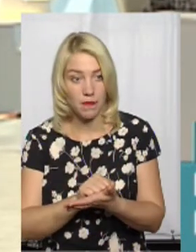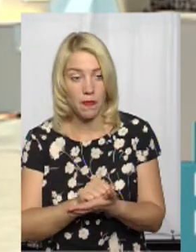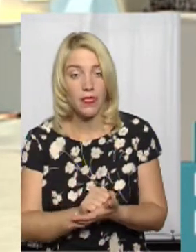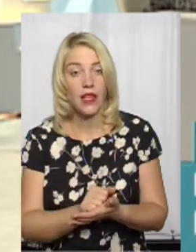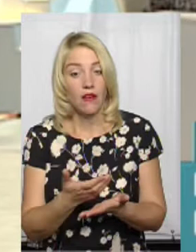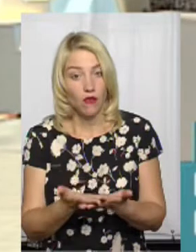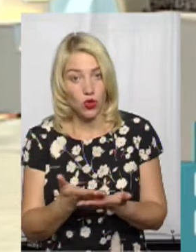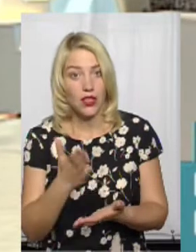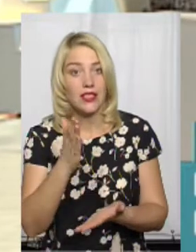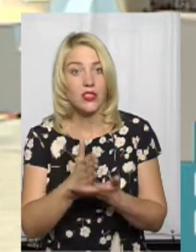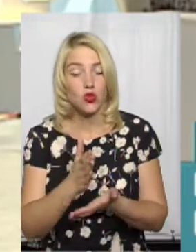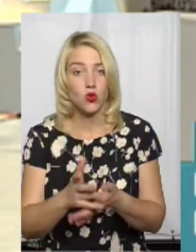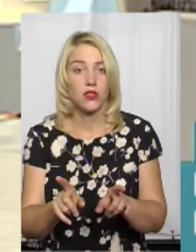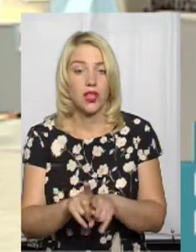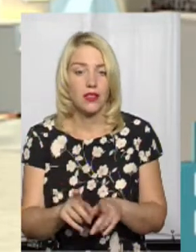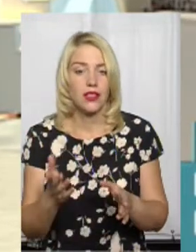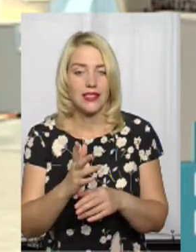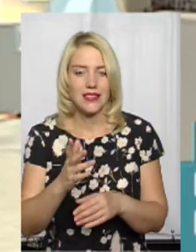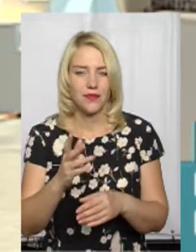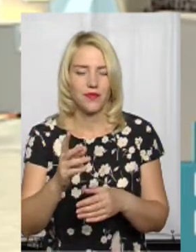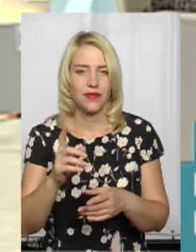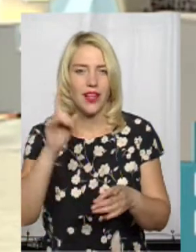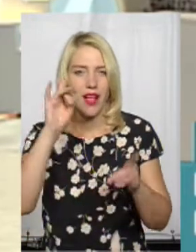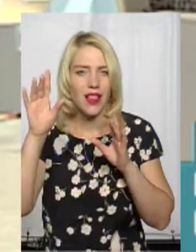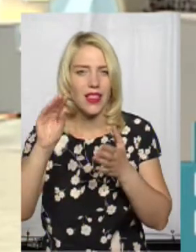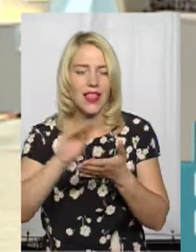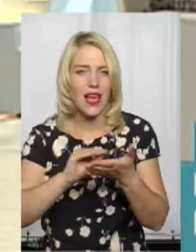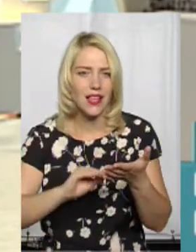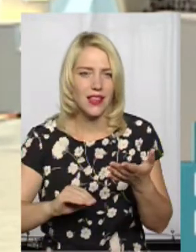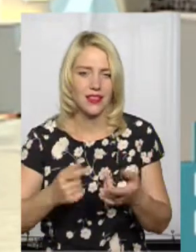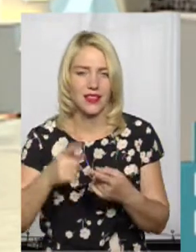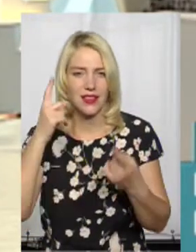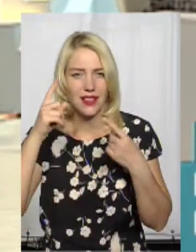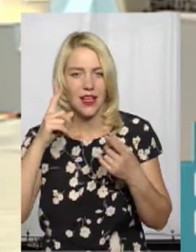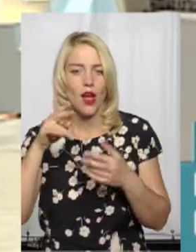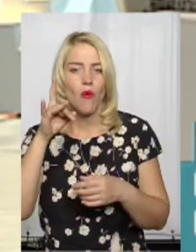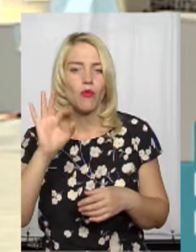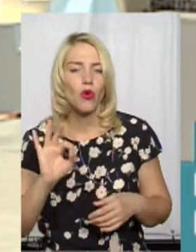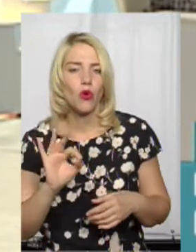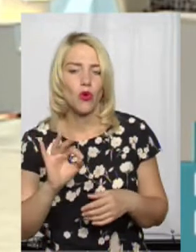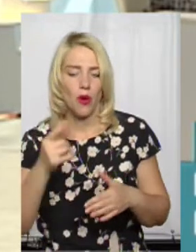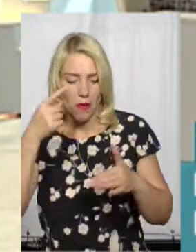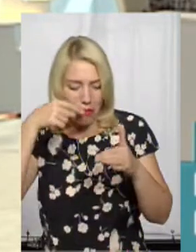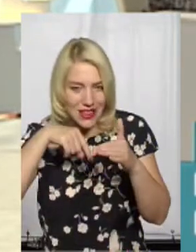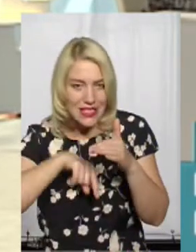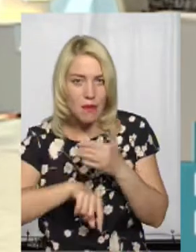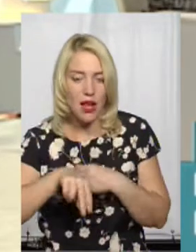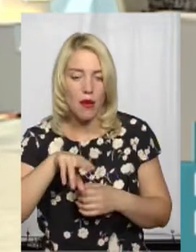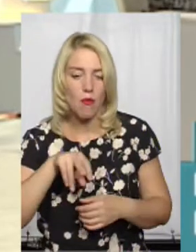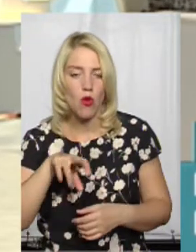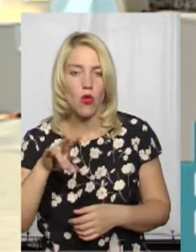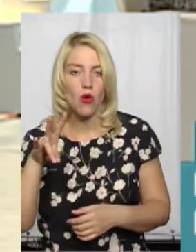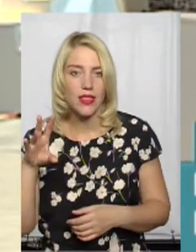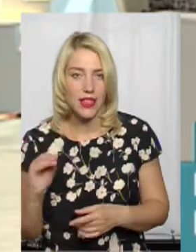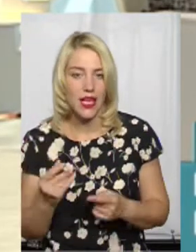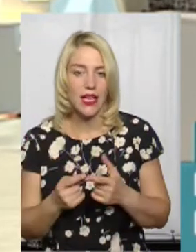От існують, напевно, якісь легенди про підземелля полонного. І чи підтверджуються